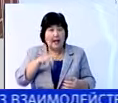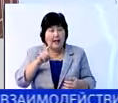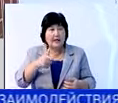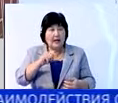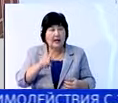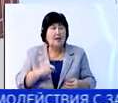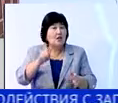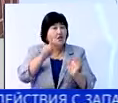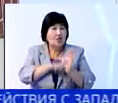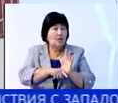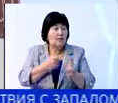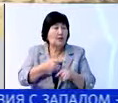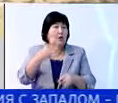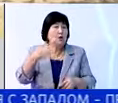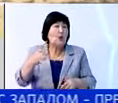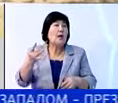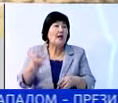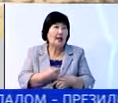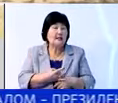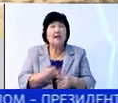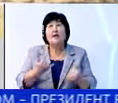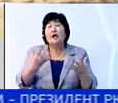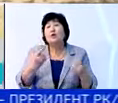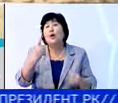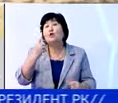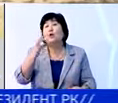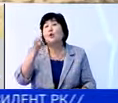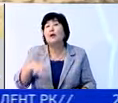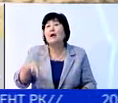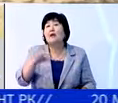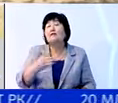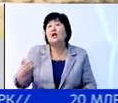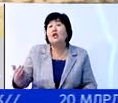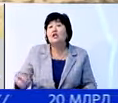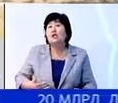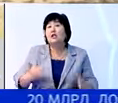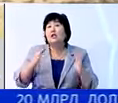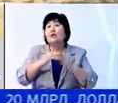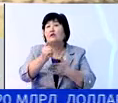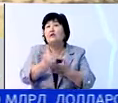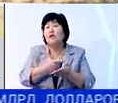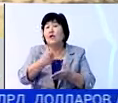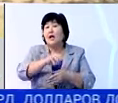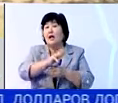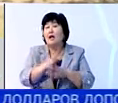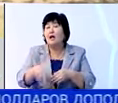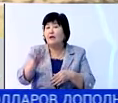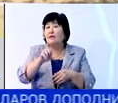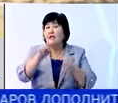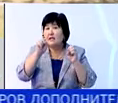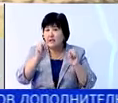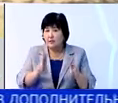газ дешевле более чем в 40 раз. На сегодняшний день 100% весь жилой фонд города газифицирован. Все наши